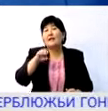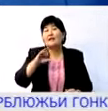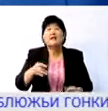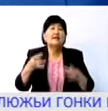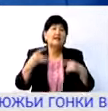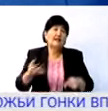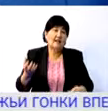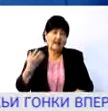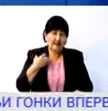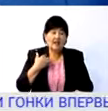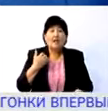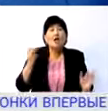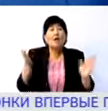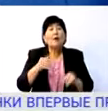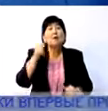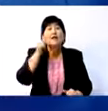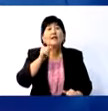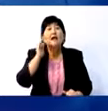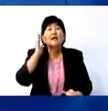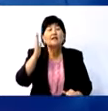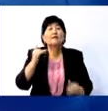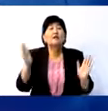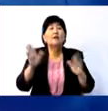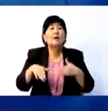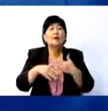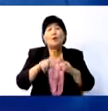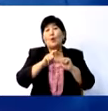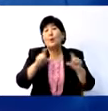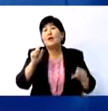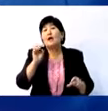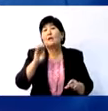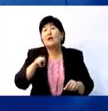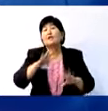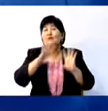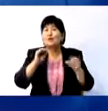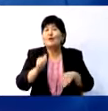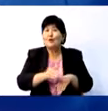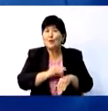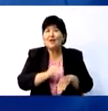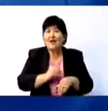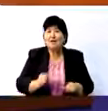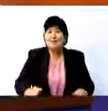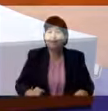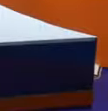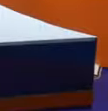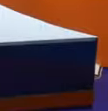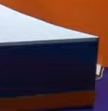телеканала Кызылорда. И о погоде на завтра. Спонсор прогноза погоды – комплекс «Арбат». Всего вам доброго.